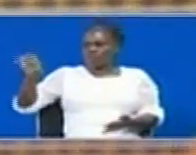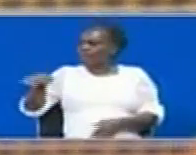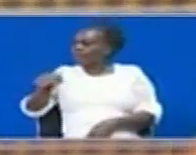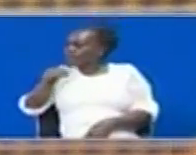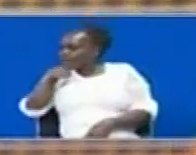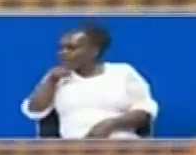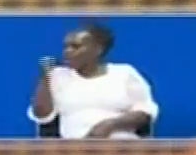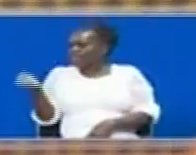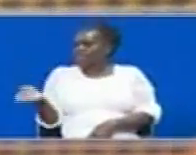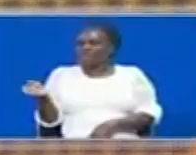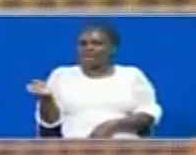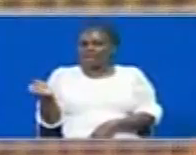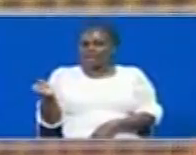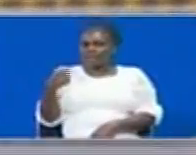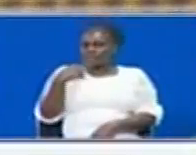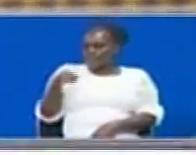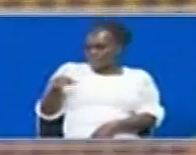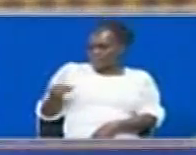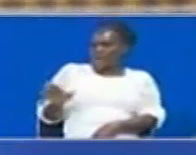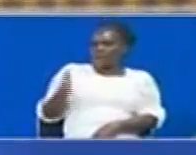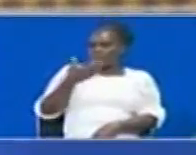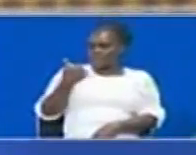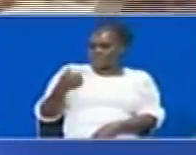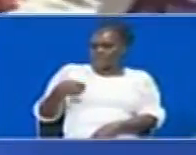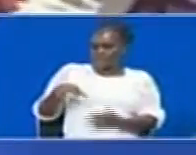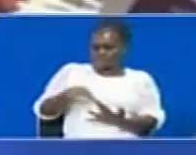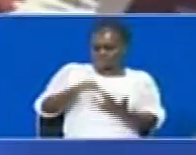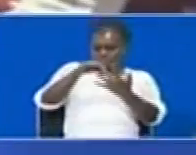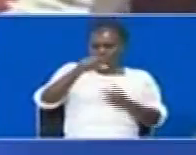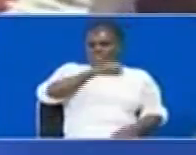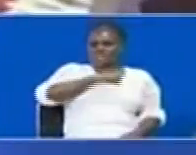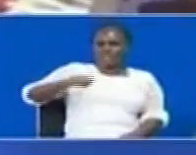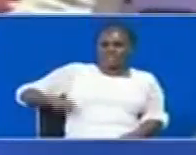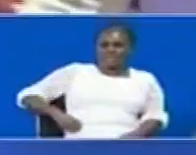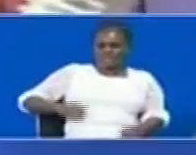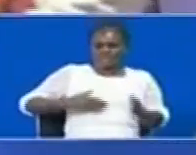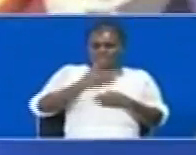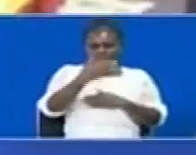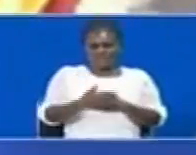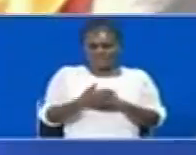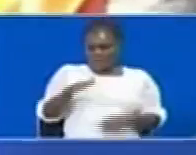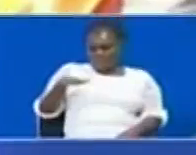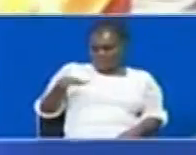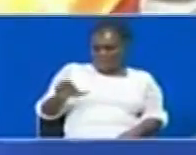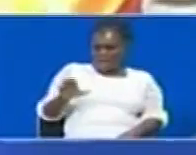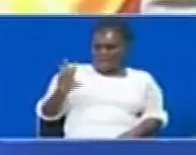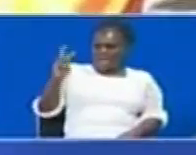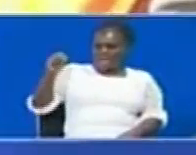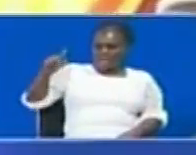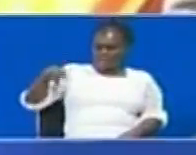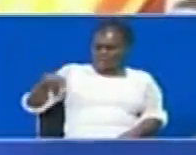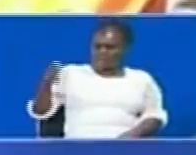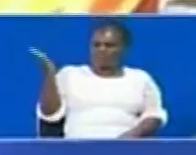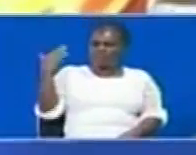chama hicho Raila Odinga, ambaye alisema Ongeri anastahili kuchaguliwa kuwa seneta katika uchaguzi mkuu ujao. Ongeri alikuwa mjumbe wa Kenya